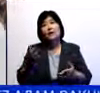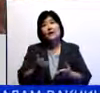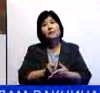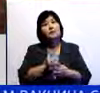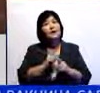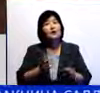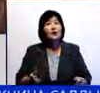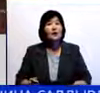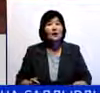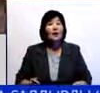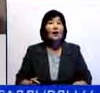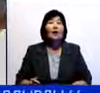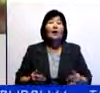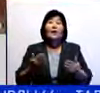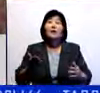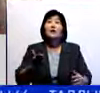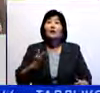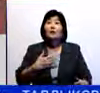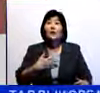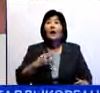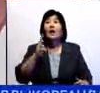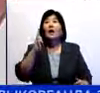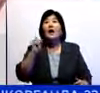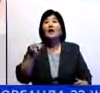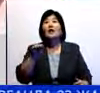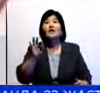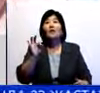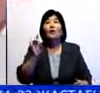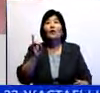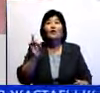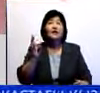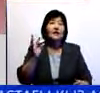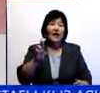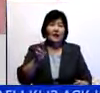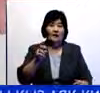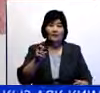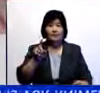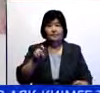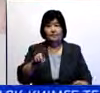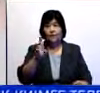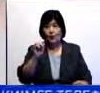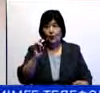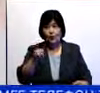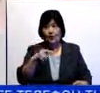түрі. Мынау енді менің Калифорния құрты деген құрт.